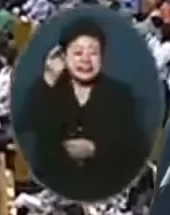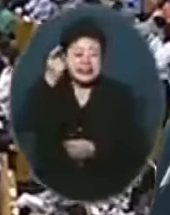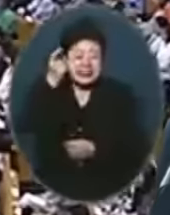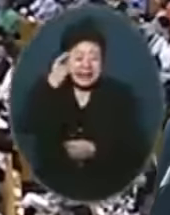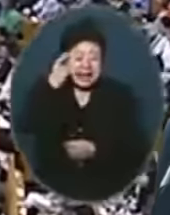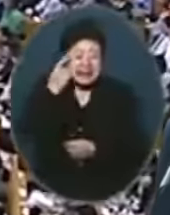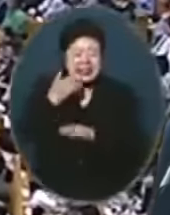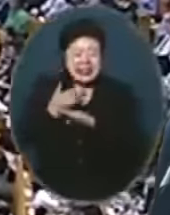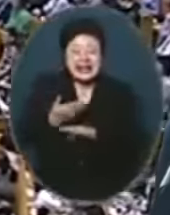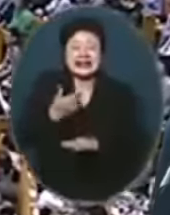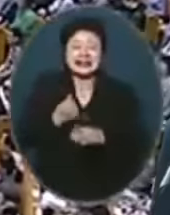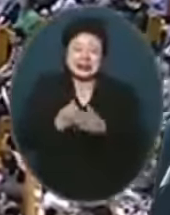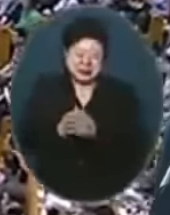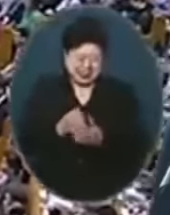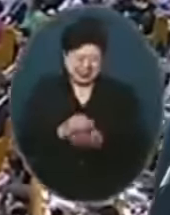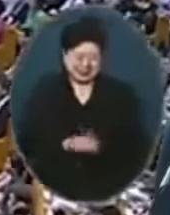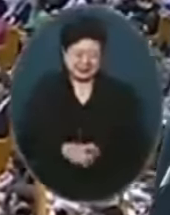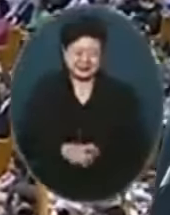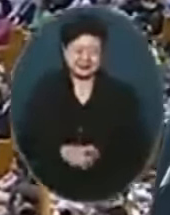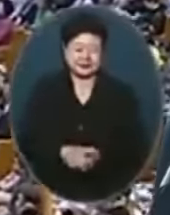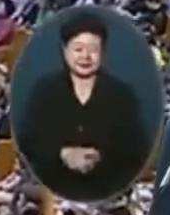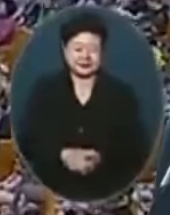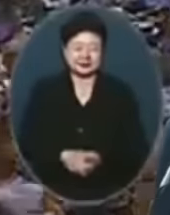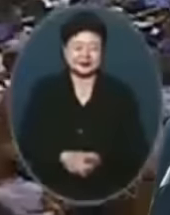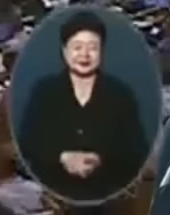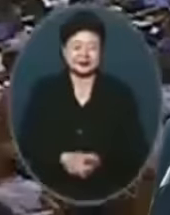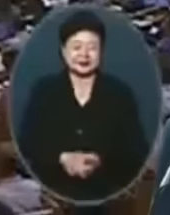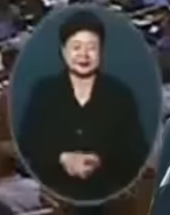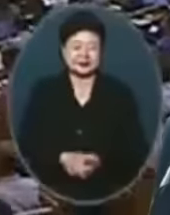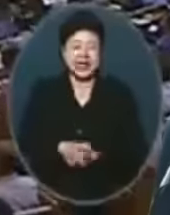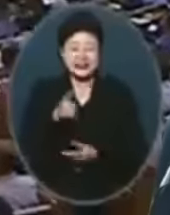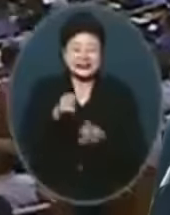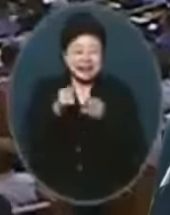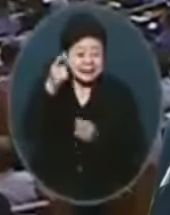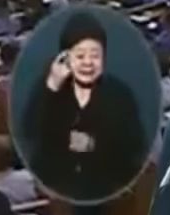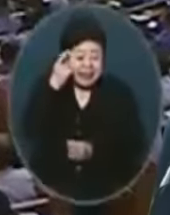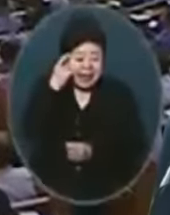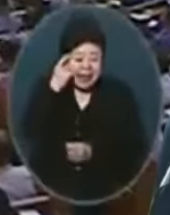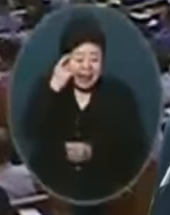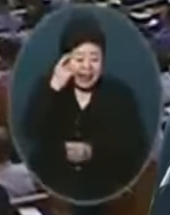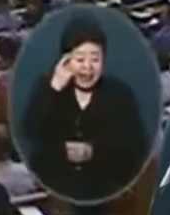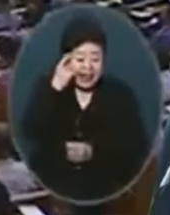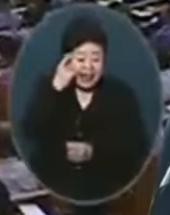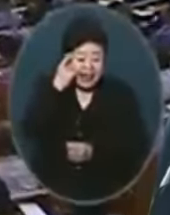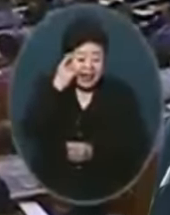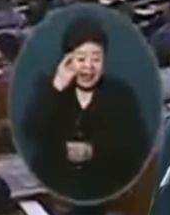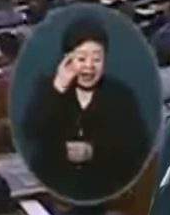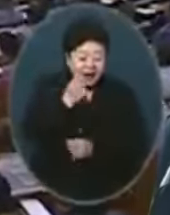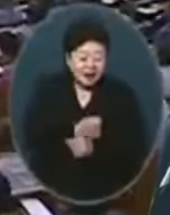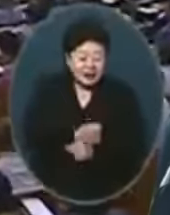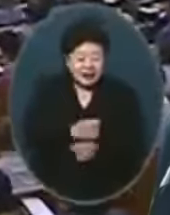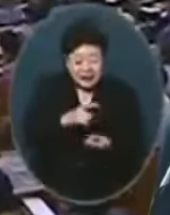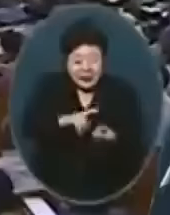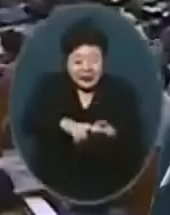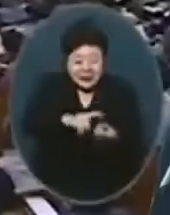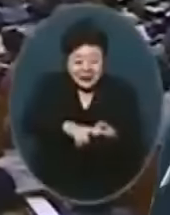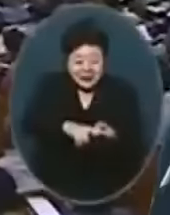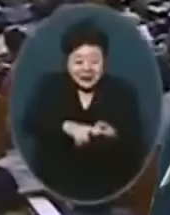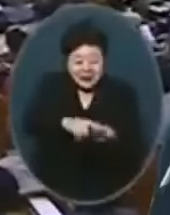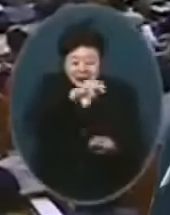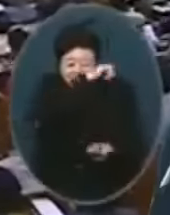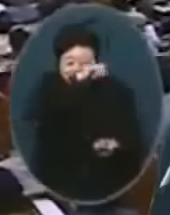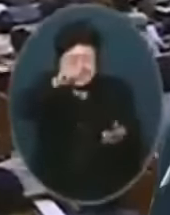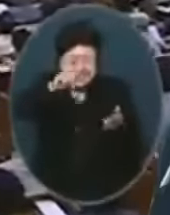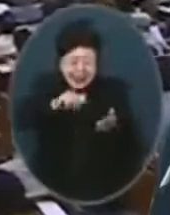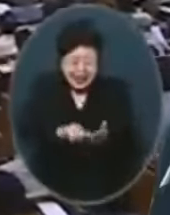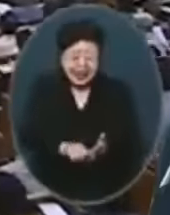생각한 차이인 때문에 그렇습니다. 그 사람의 생각이 어떠하냐에 따라서